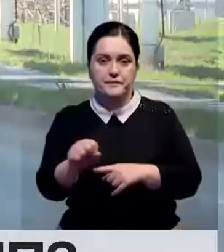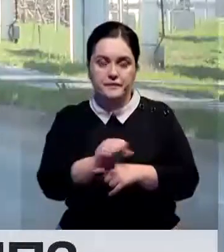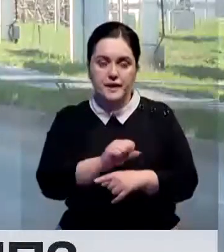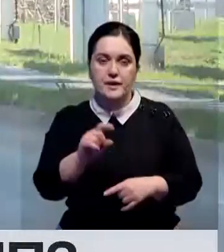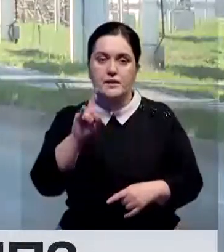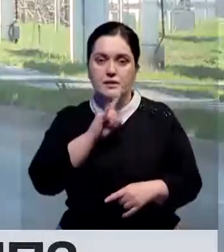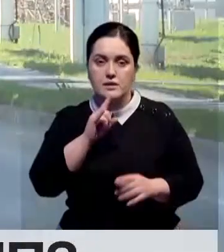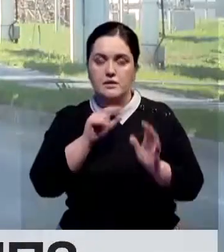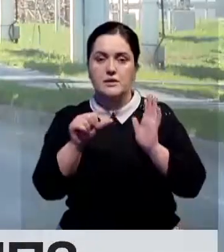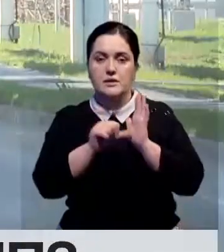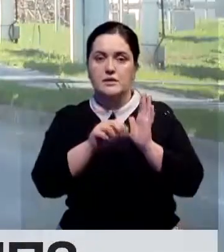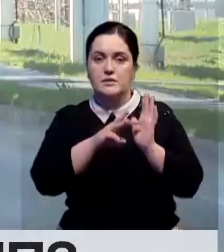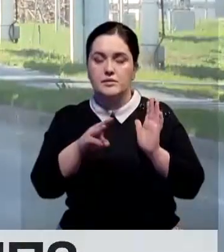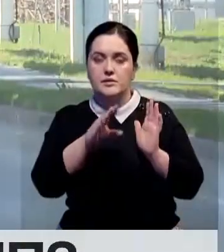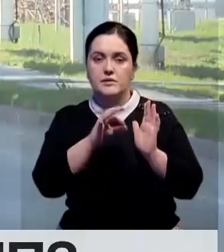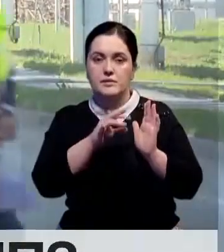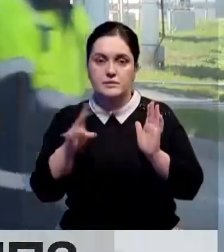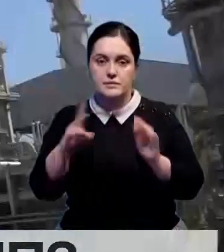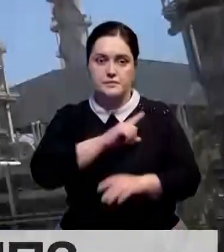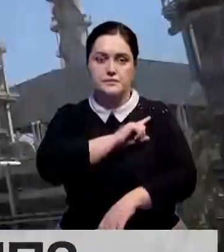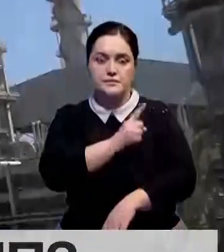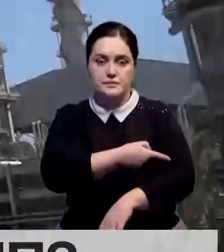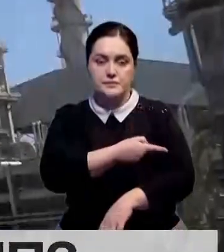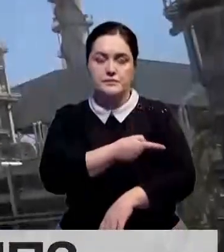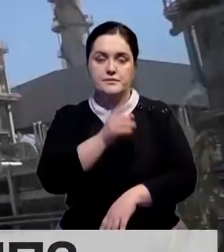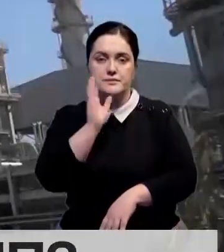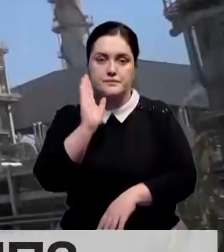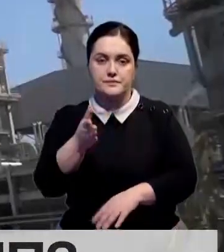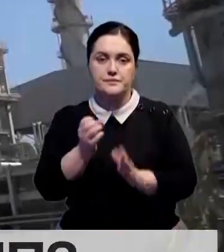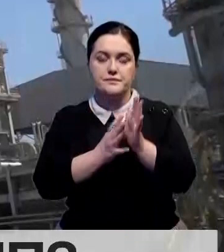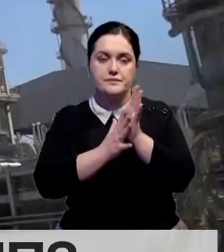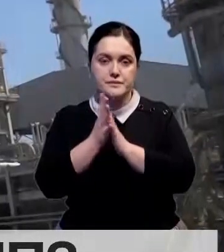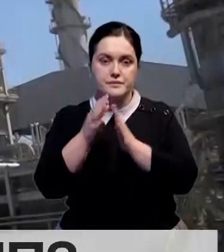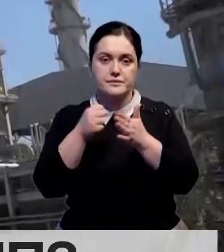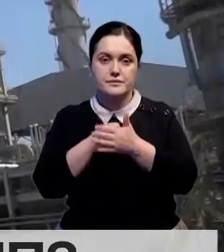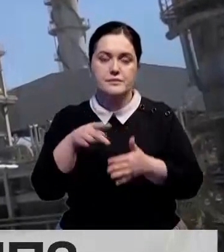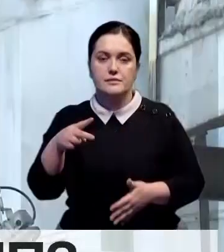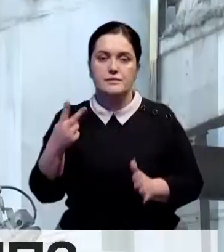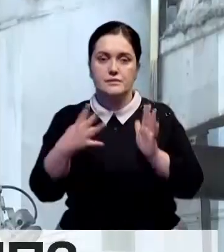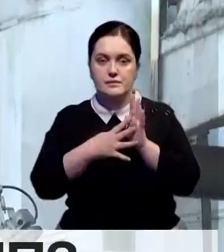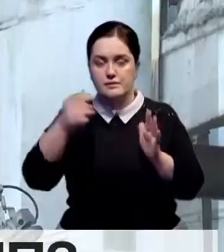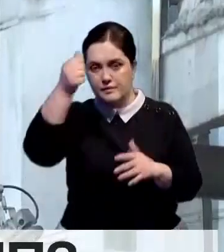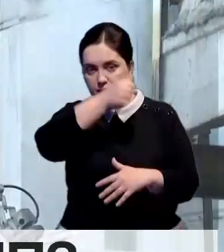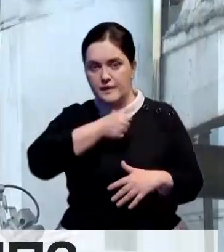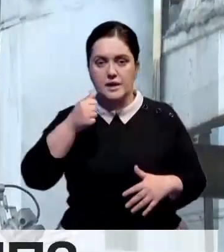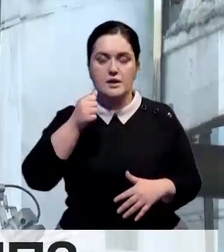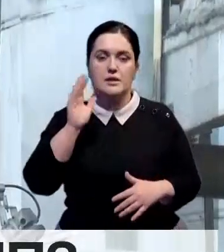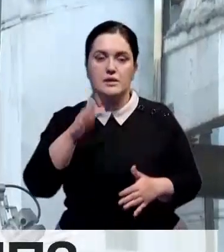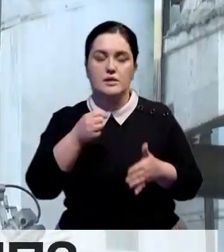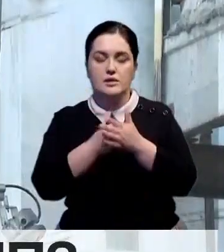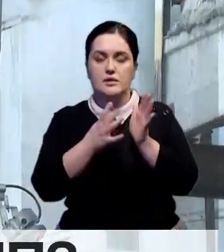нефти – более 6 миллионов тонн. Мощности нефтяного гиганта будут расти и дальше. До 2029 года